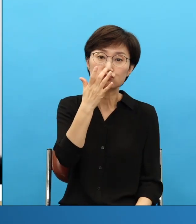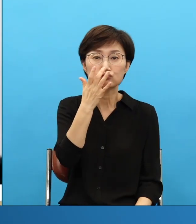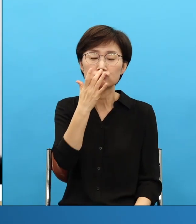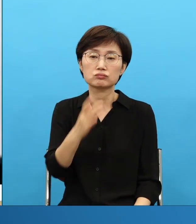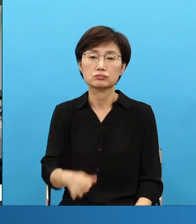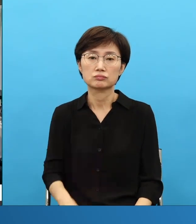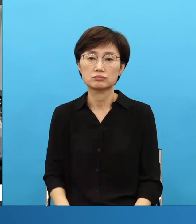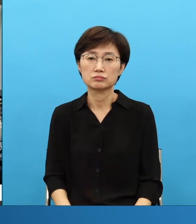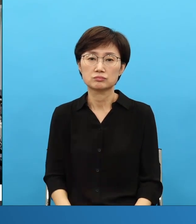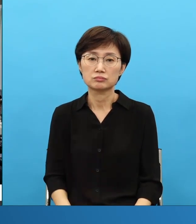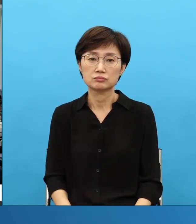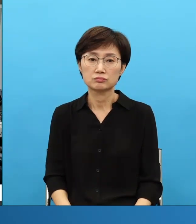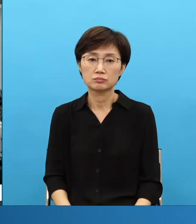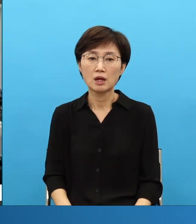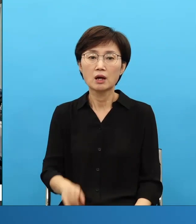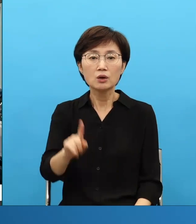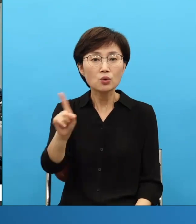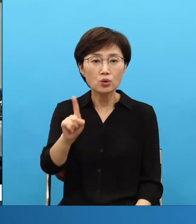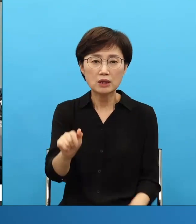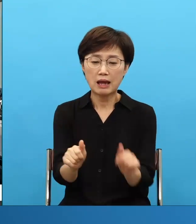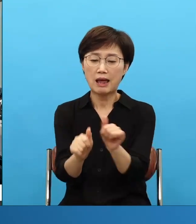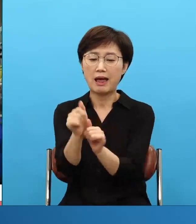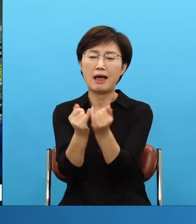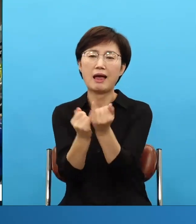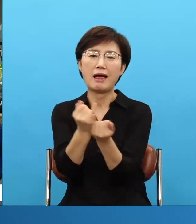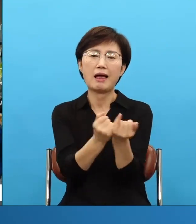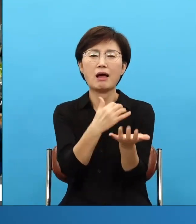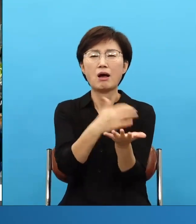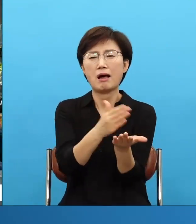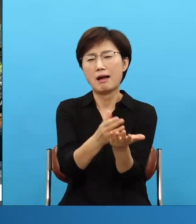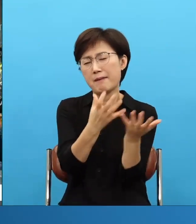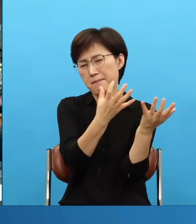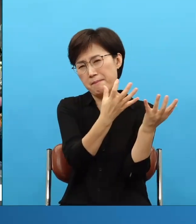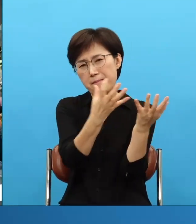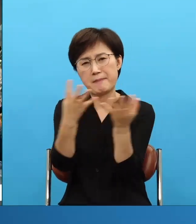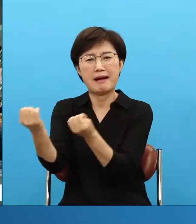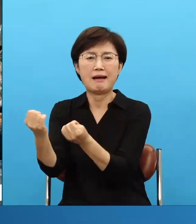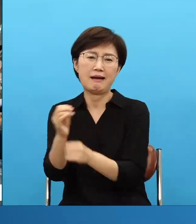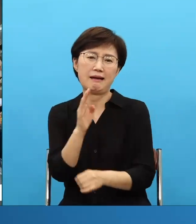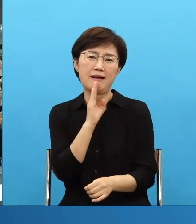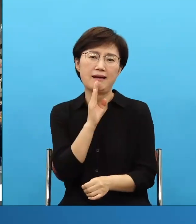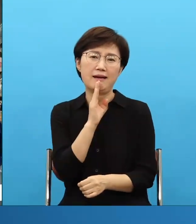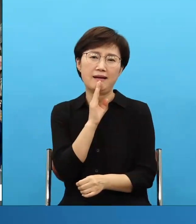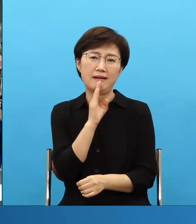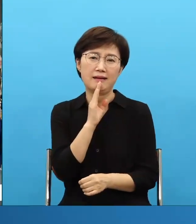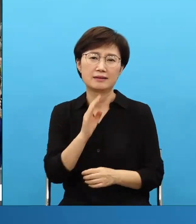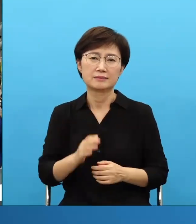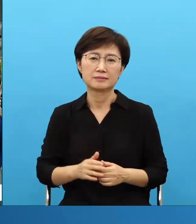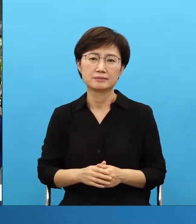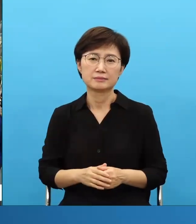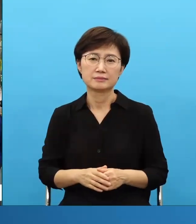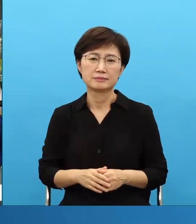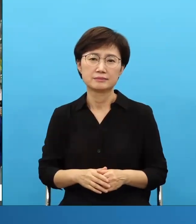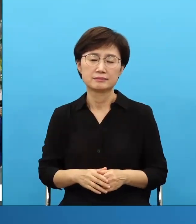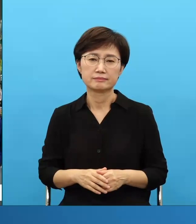돼. 그리고 태국은 다른 나라에 비해 유난히도 LGBT 성소수자들이 많은